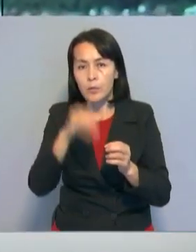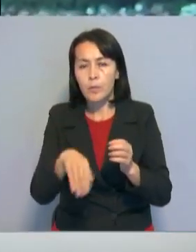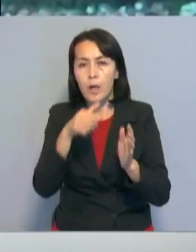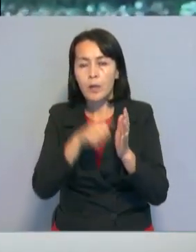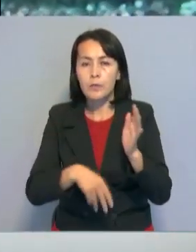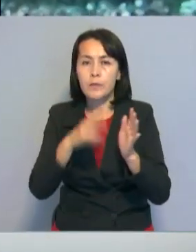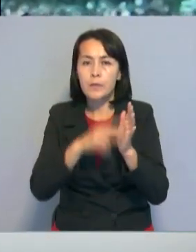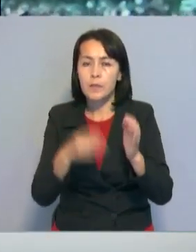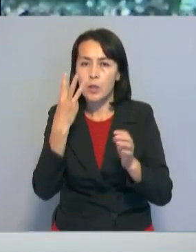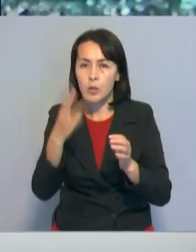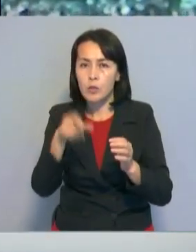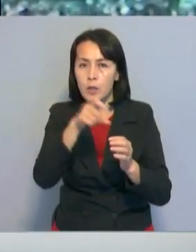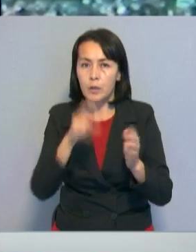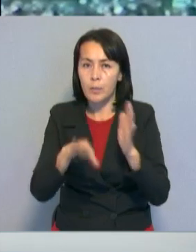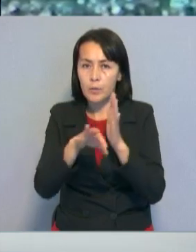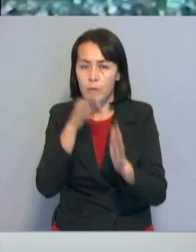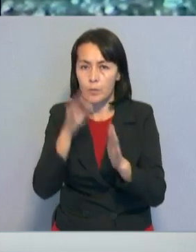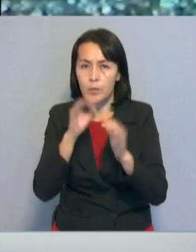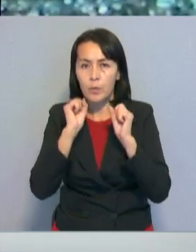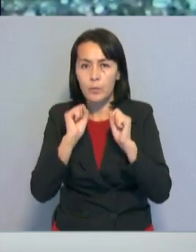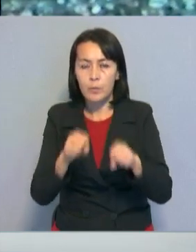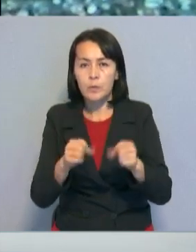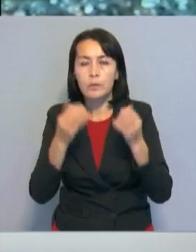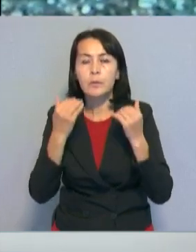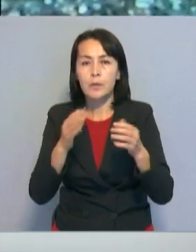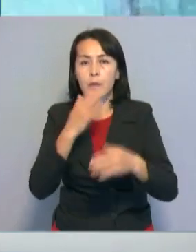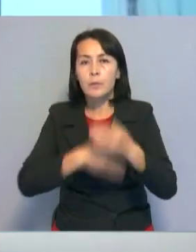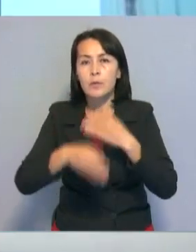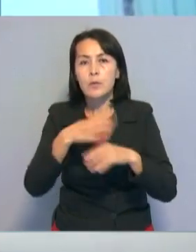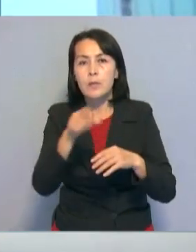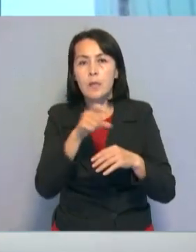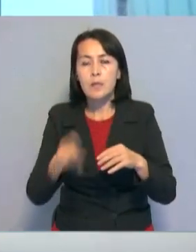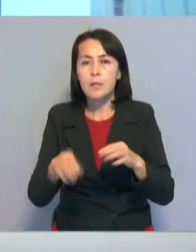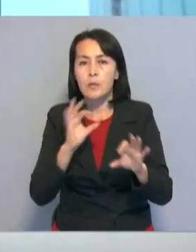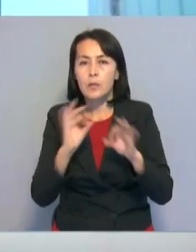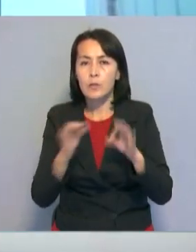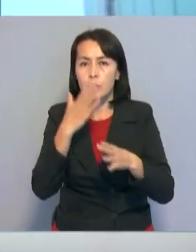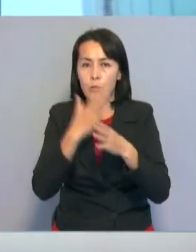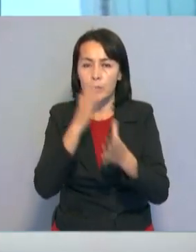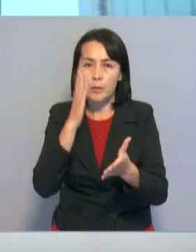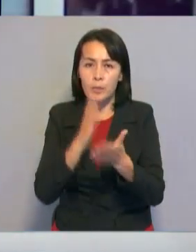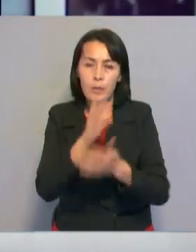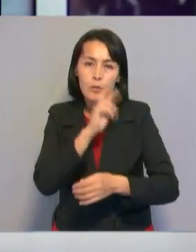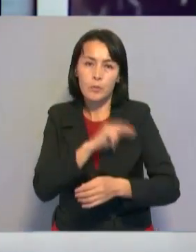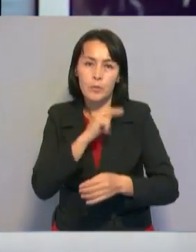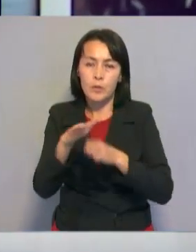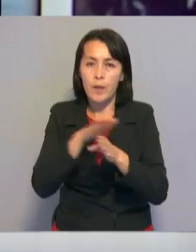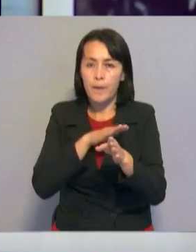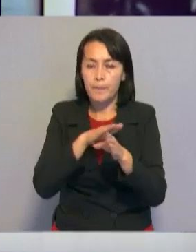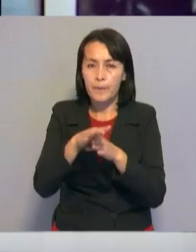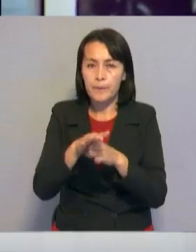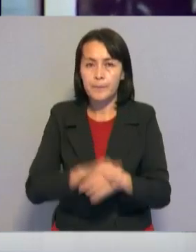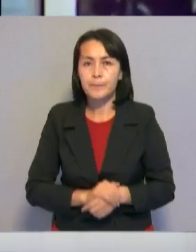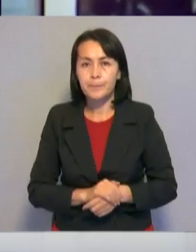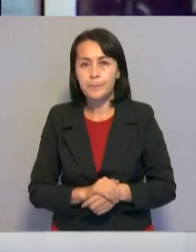244 683 адам дауыс беру құқығына ие. Мүмкіндігі шектеулі жандарға қолайлы жағдай жасау жұмыстары қолға